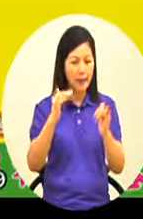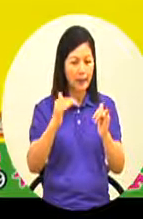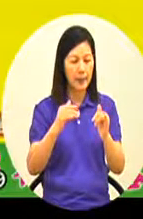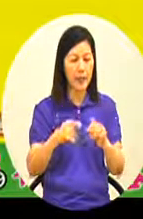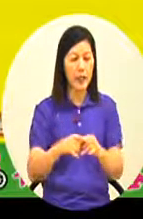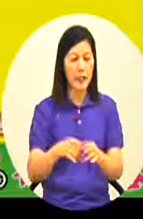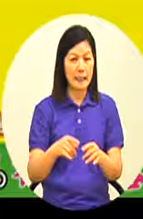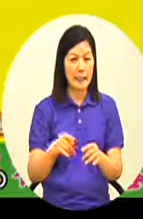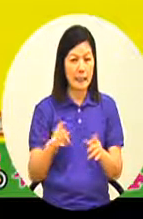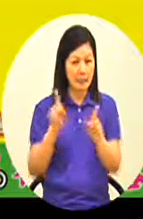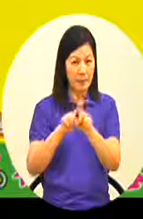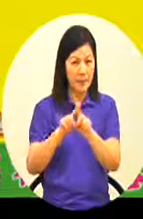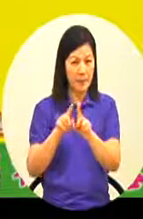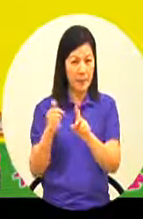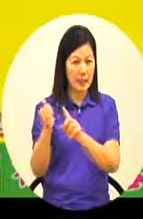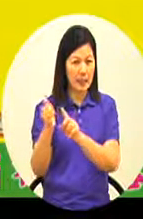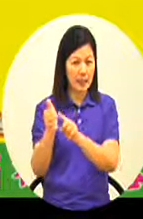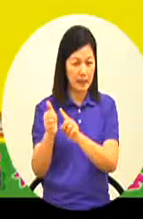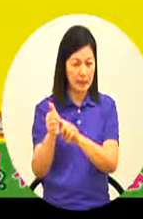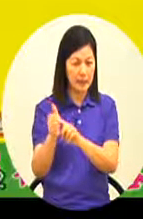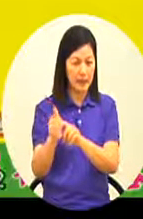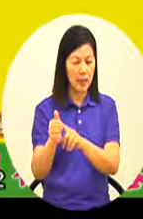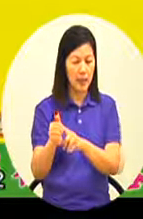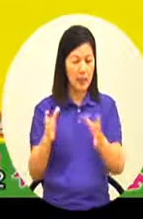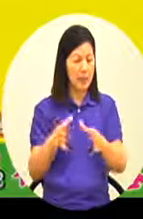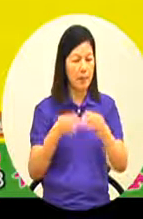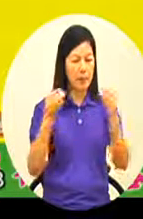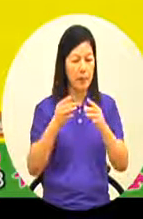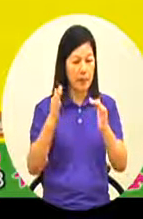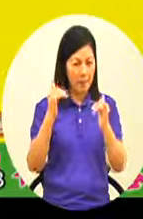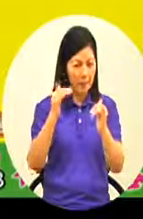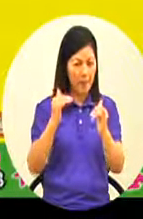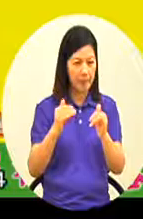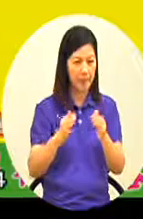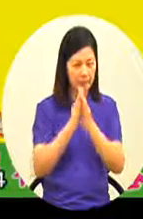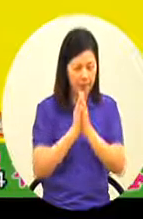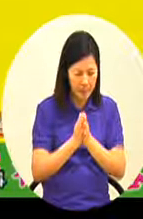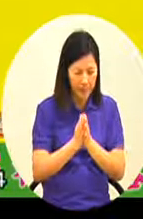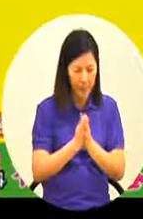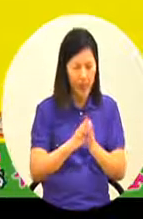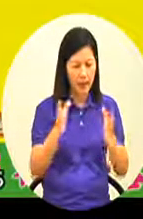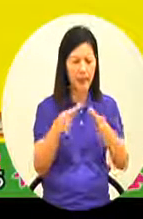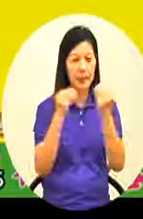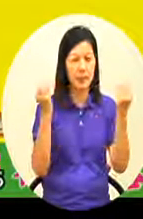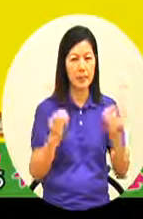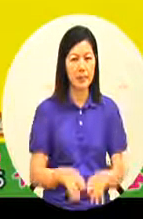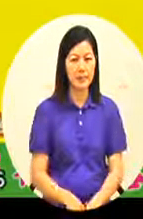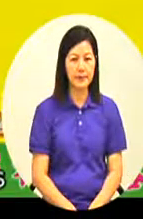能不用行拜礼，就是讲